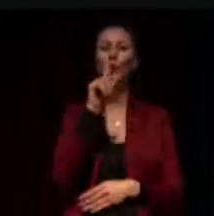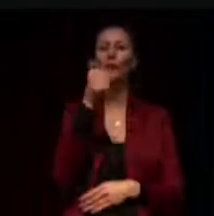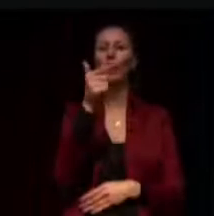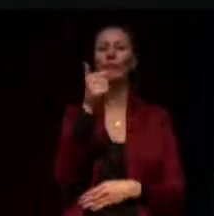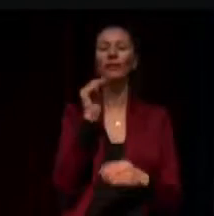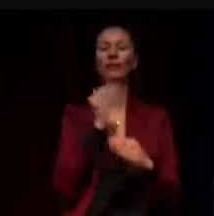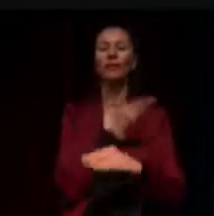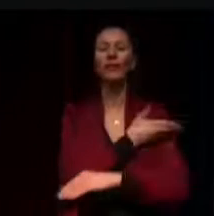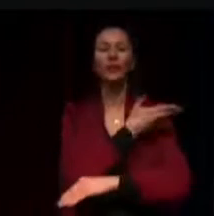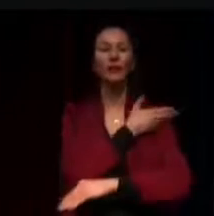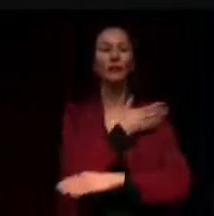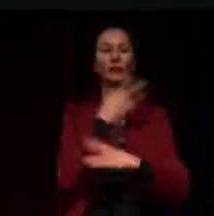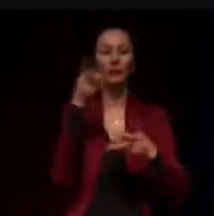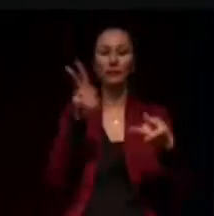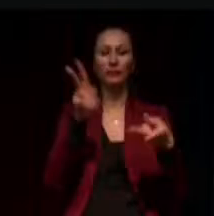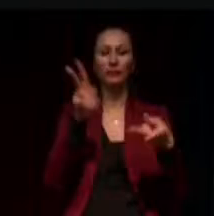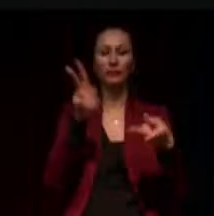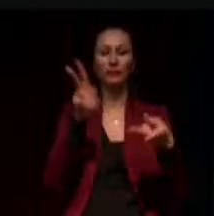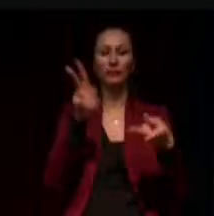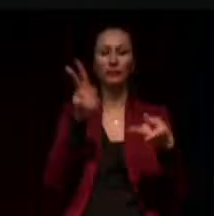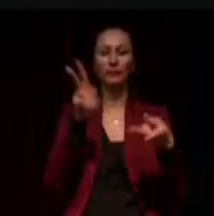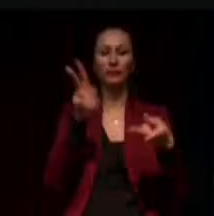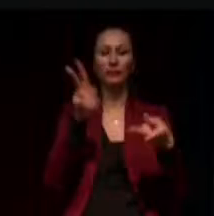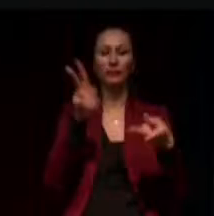116 vatandaşımızı kaybettik.